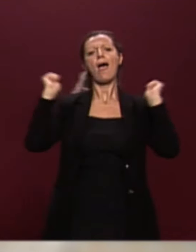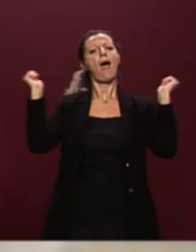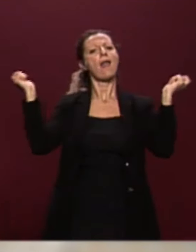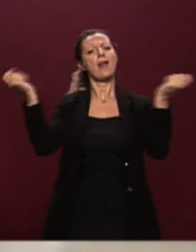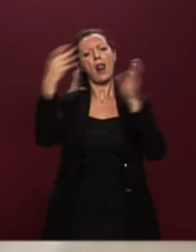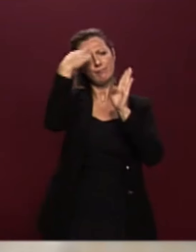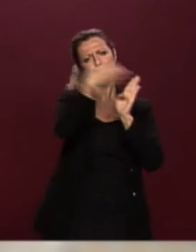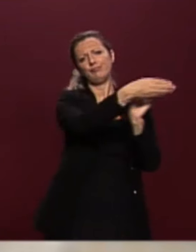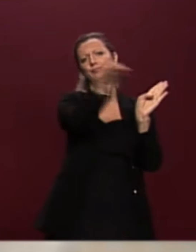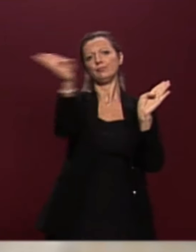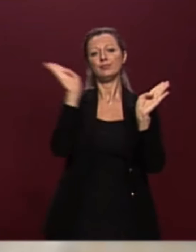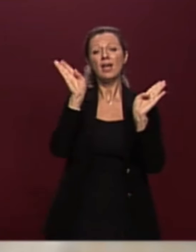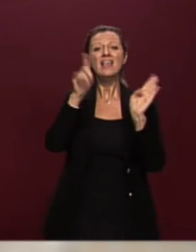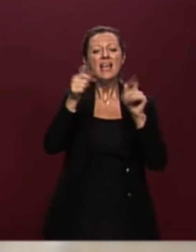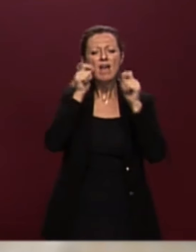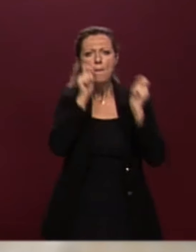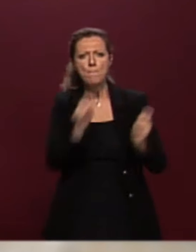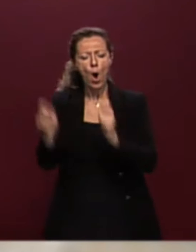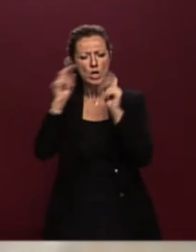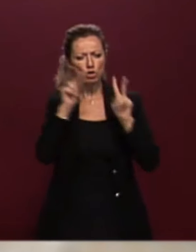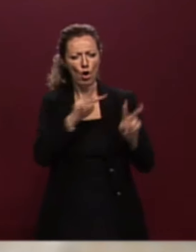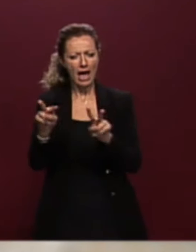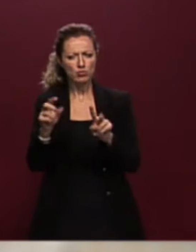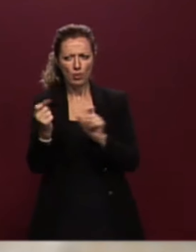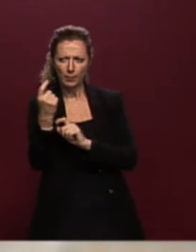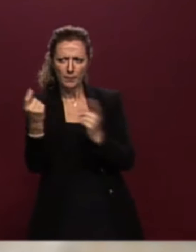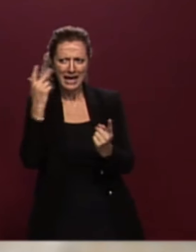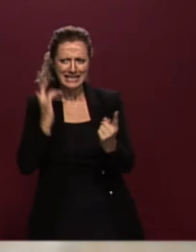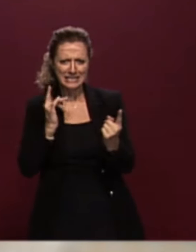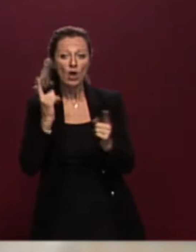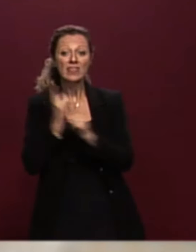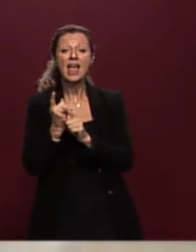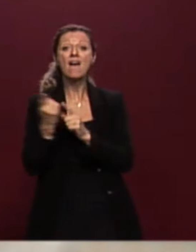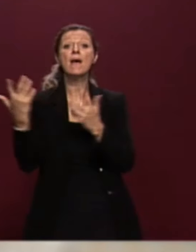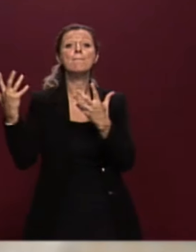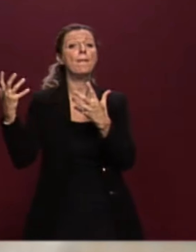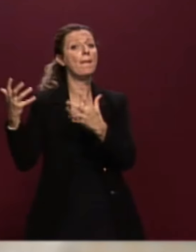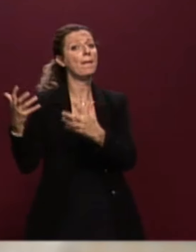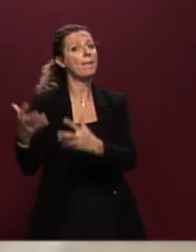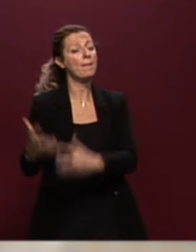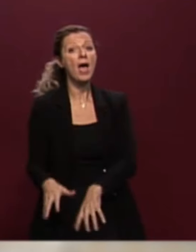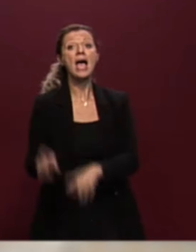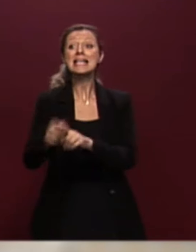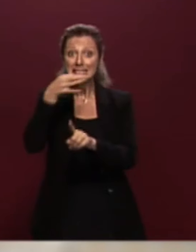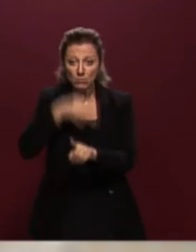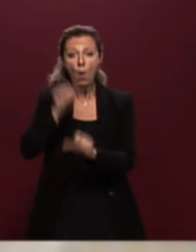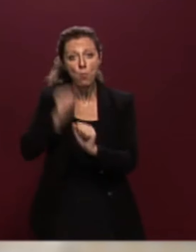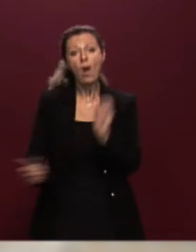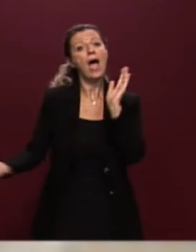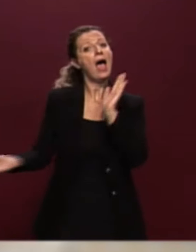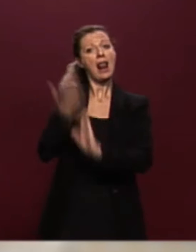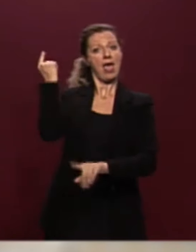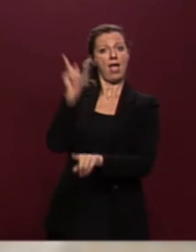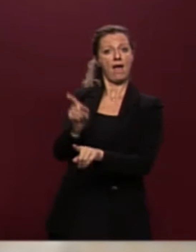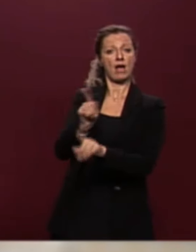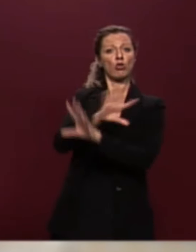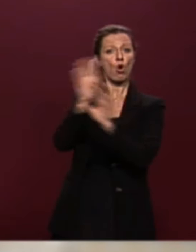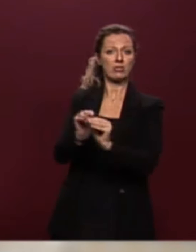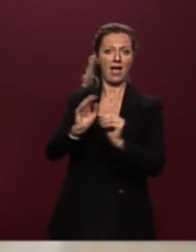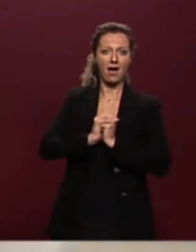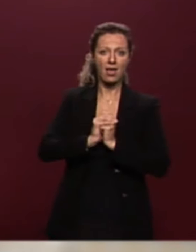monitoraggio costante degli elementi di rischio per minimizzarli e laddove possibile eliminarli e programmazione a